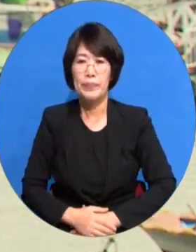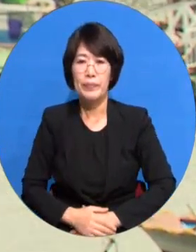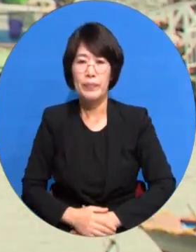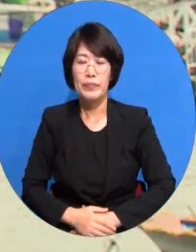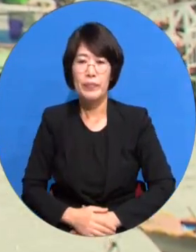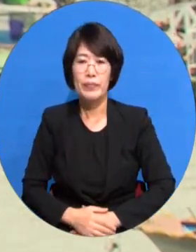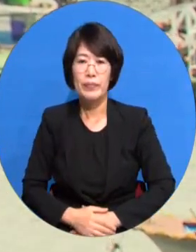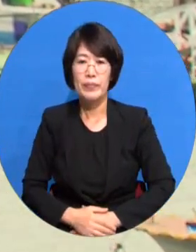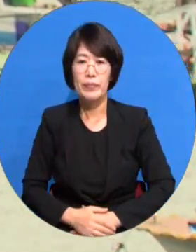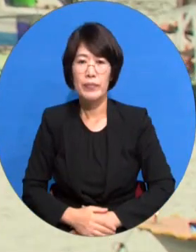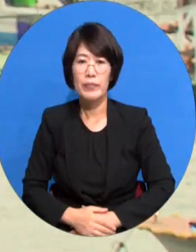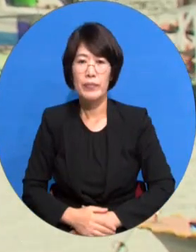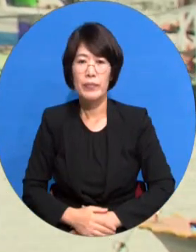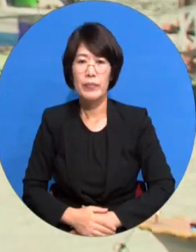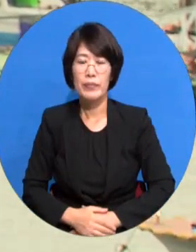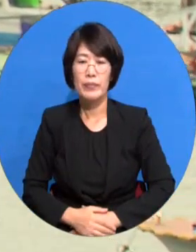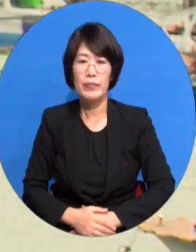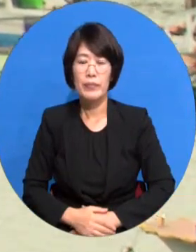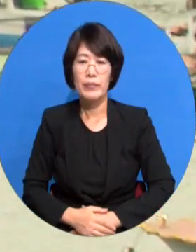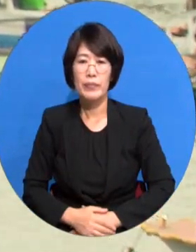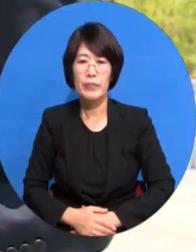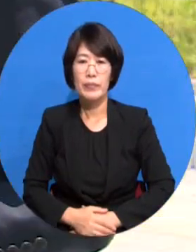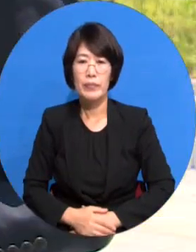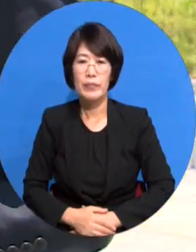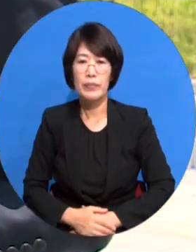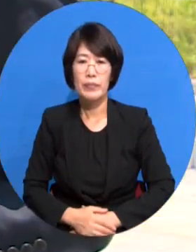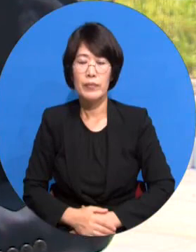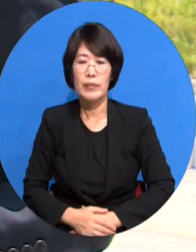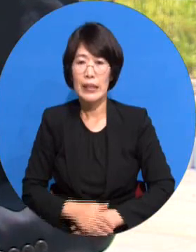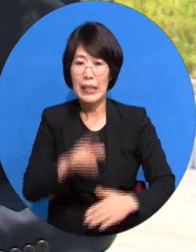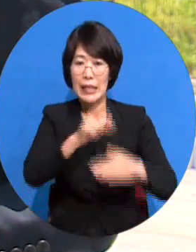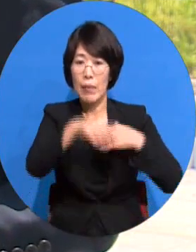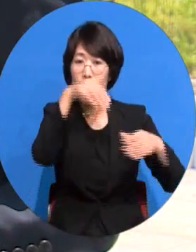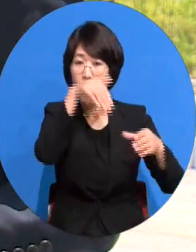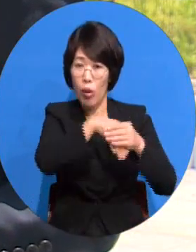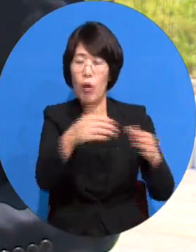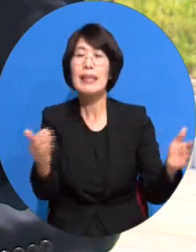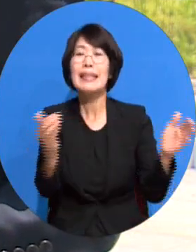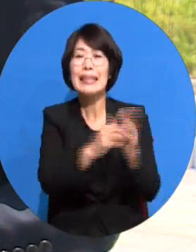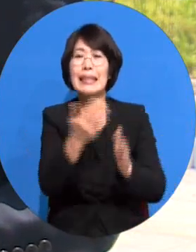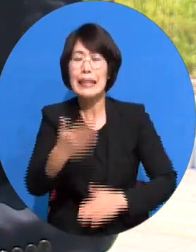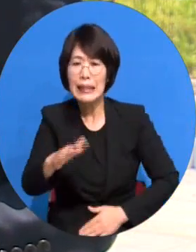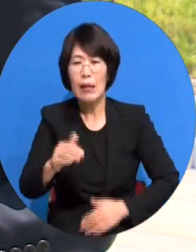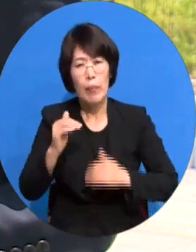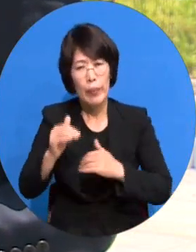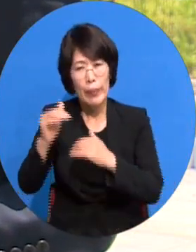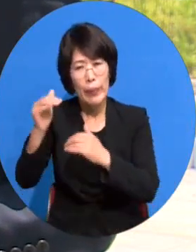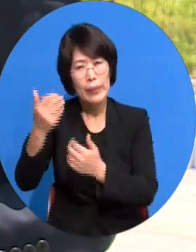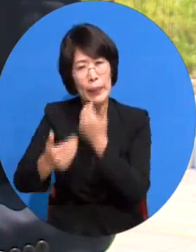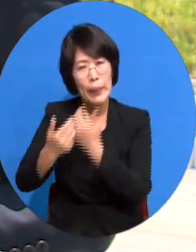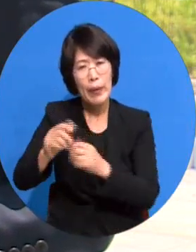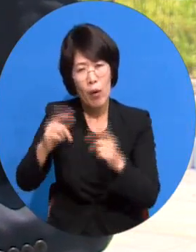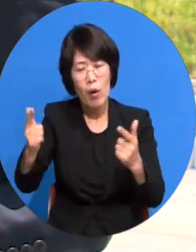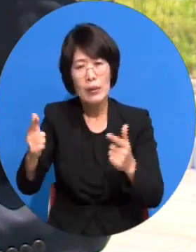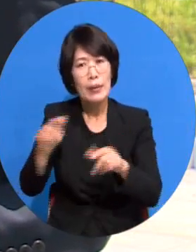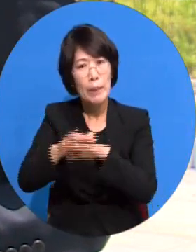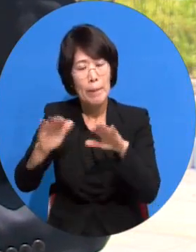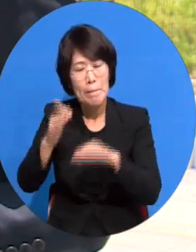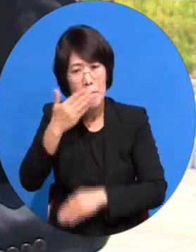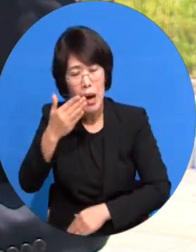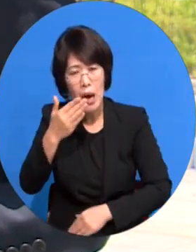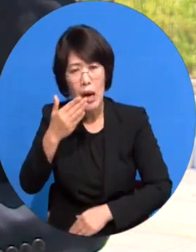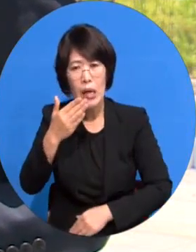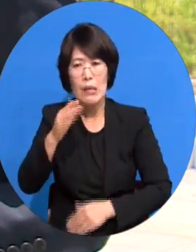지적하고 이런 풍토가 조성이 됐으면 좋겠어요. 지방선거는 끝났지만 선거 과정에서 있었던 일들을 매듭